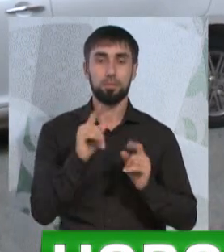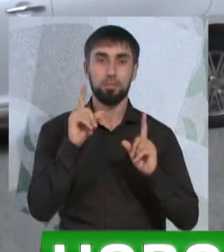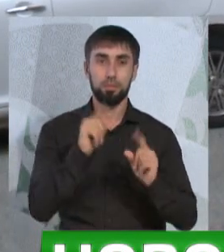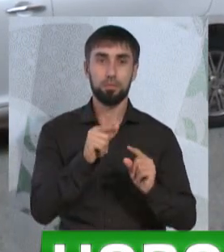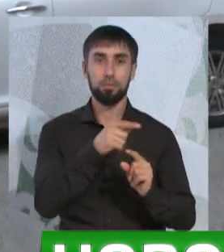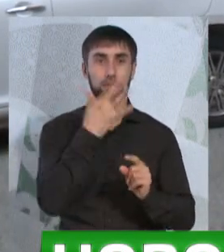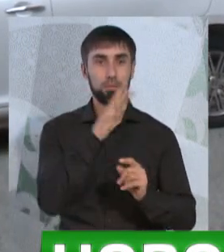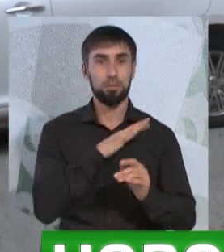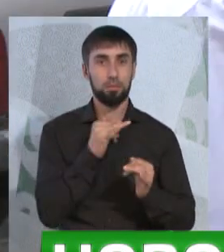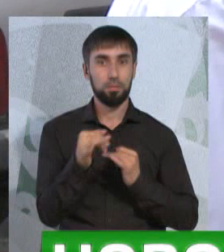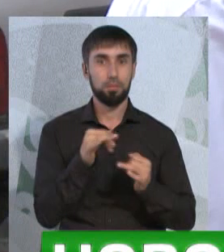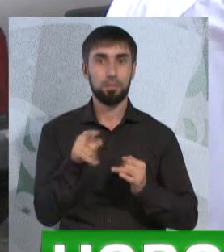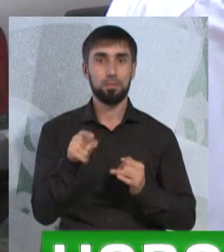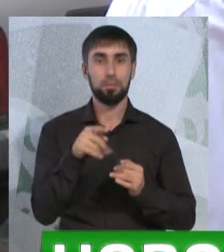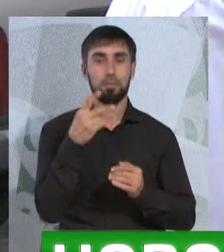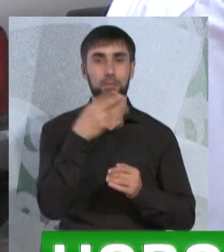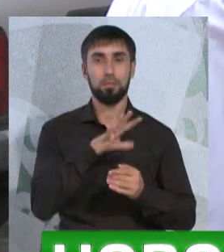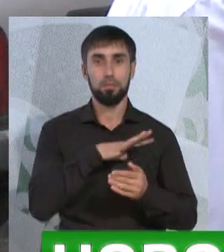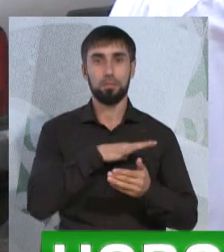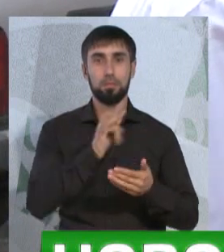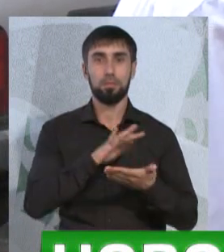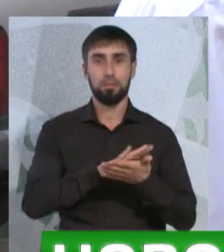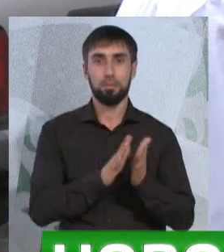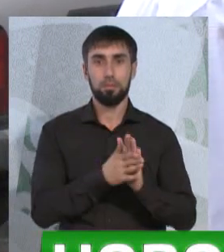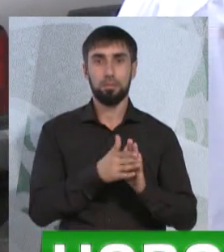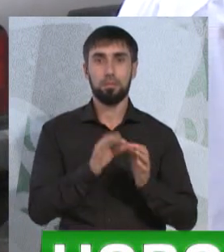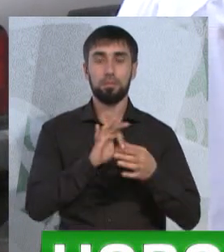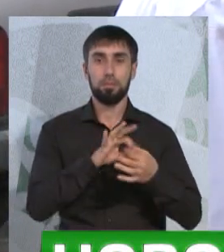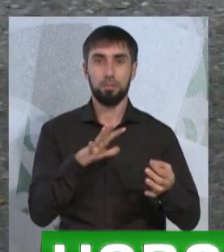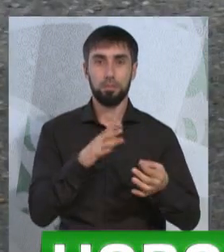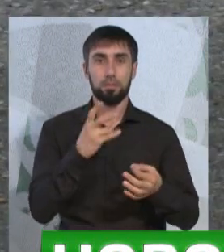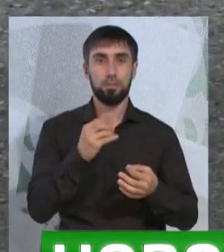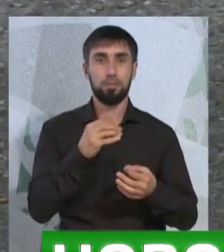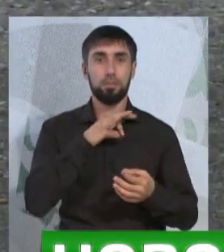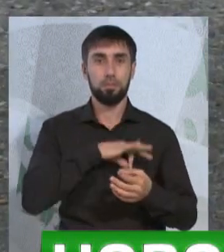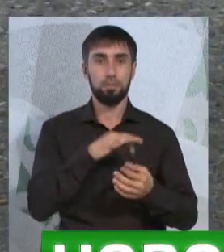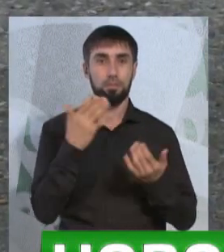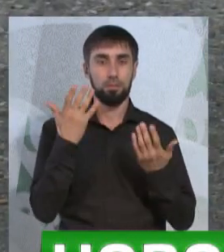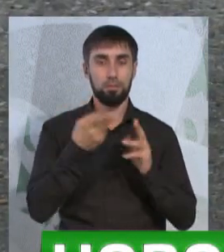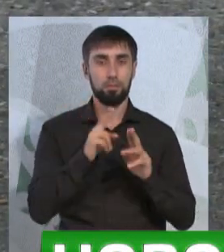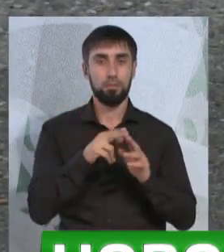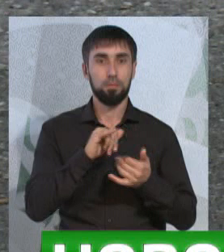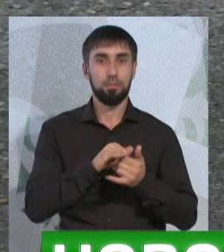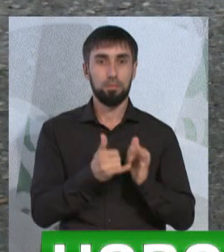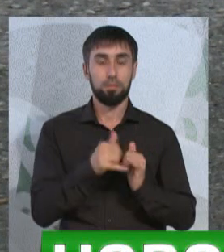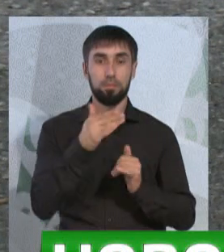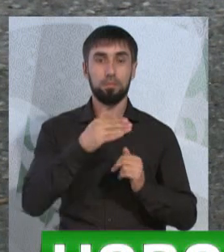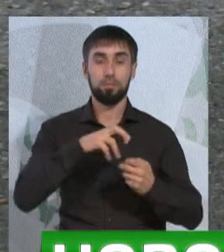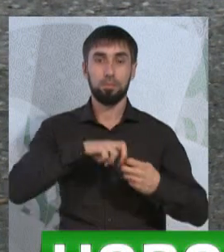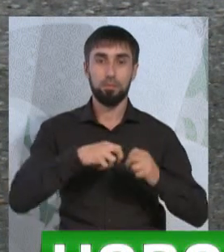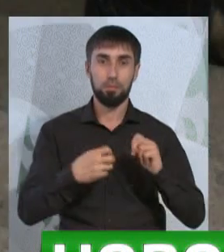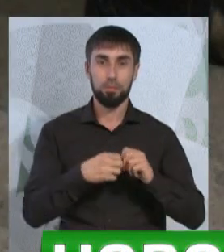в организации отказались и расторгли договор, сославшись на невыгодные условия. Как отмечают в администрации, проблему